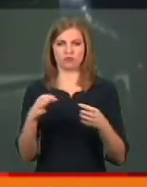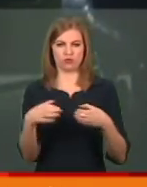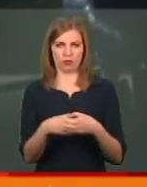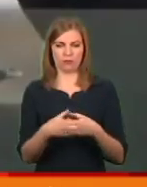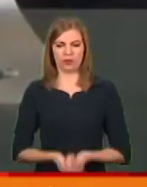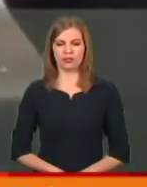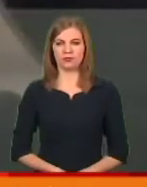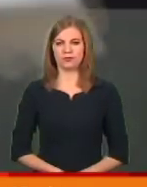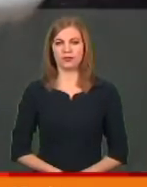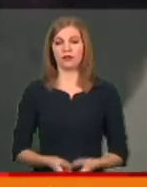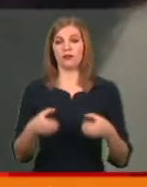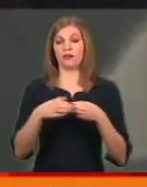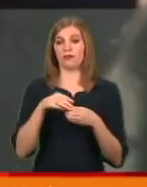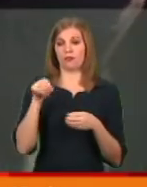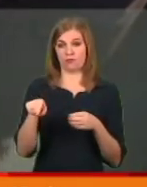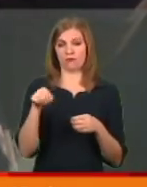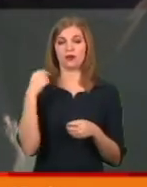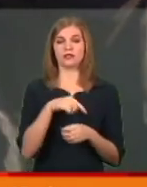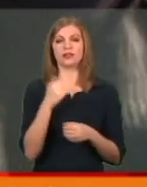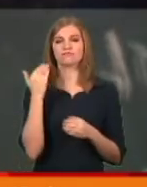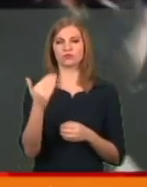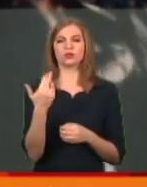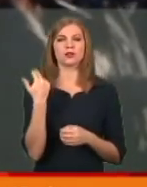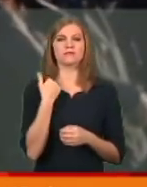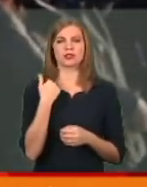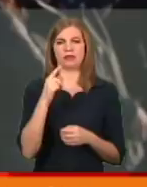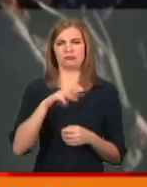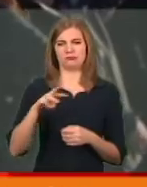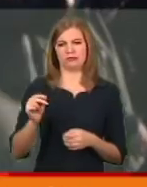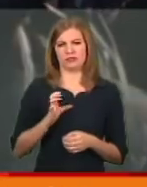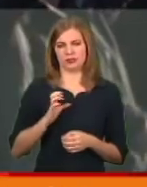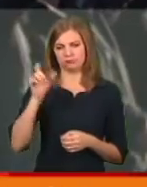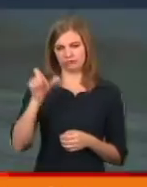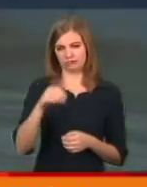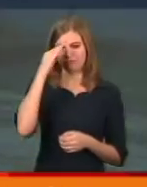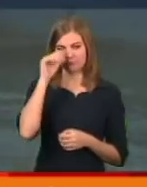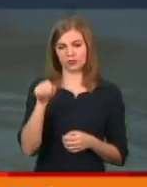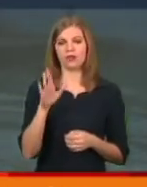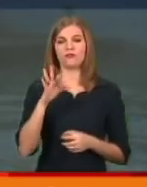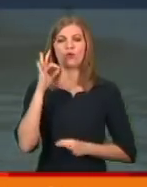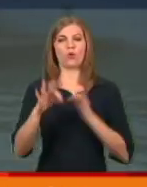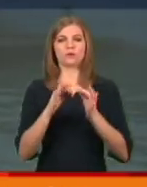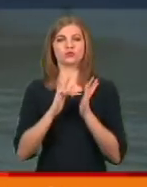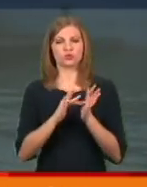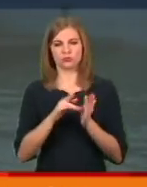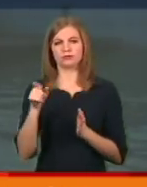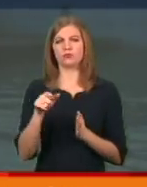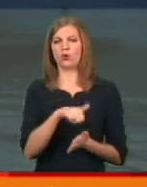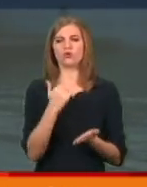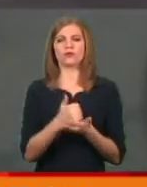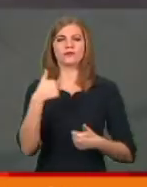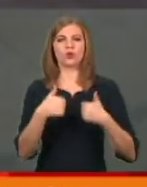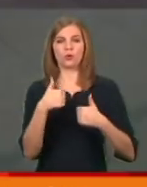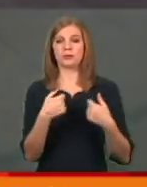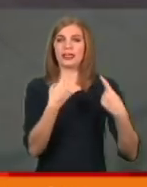компаніями. Компанія Virgin Galactic належить британському мільярдеру Річарду Бренсону. В космічному туризмі він є основним